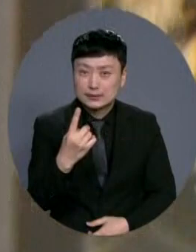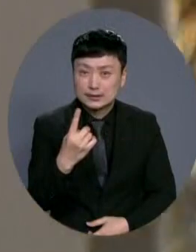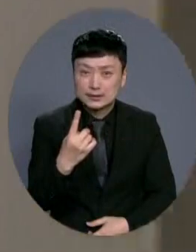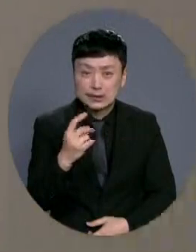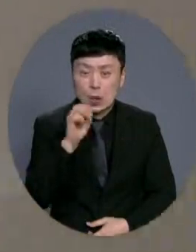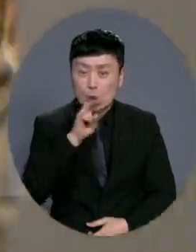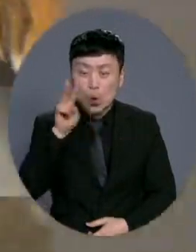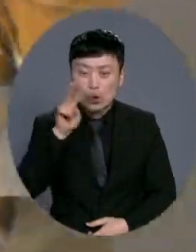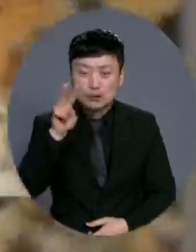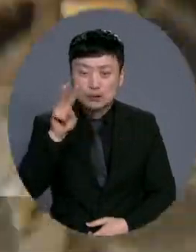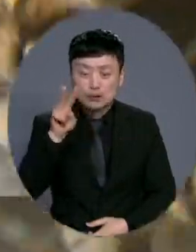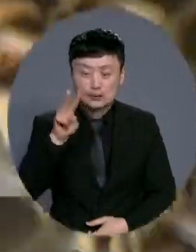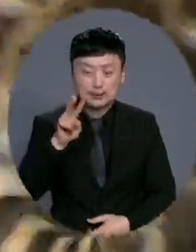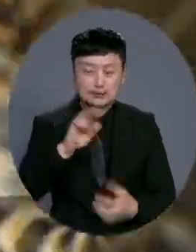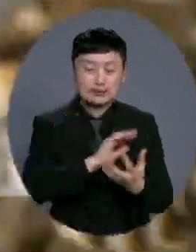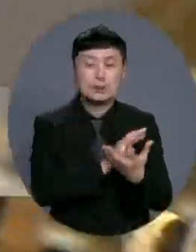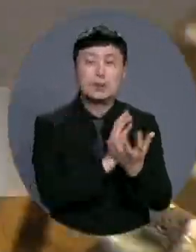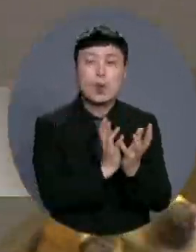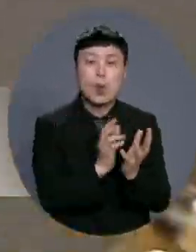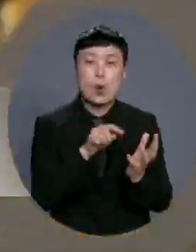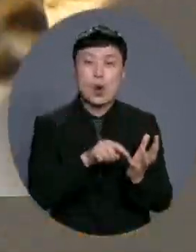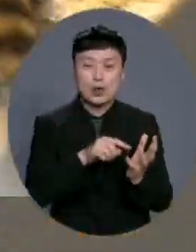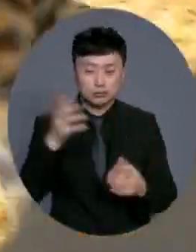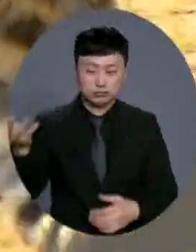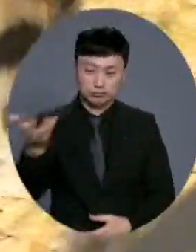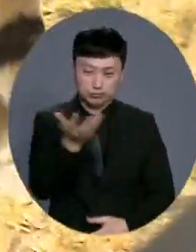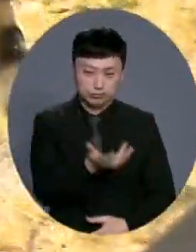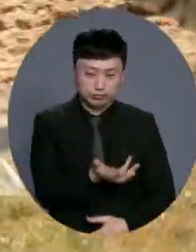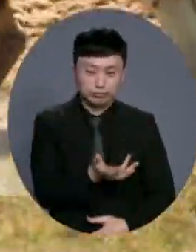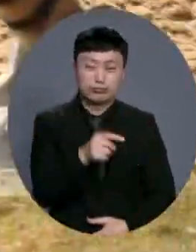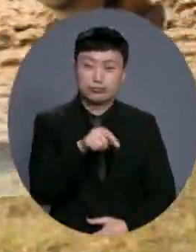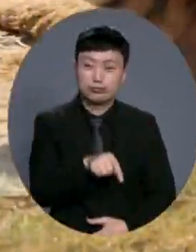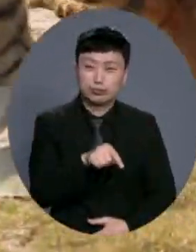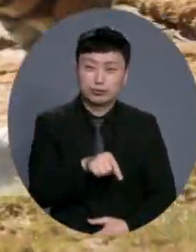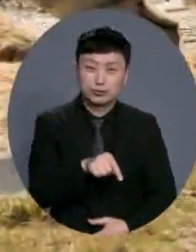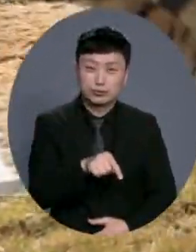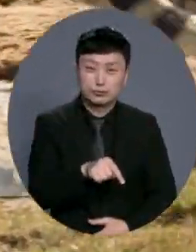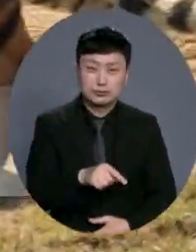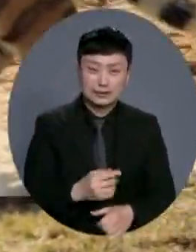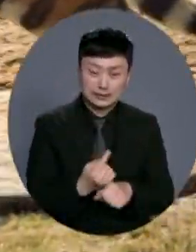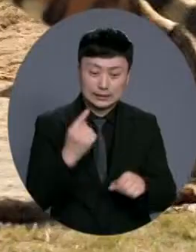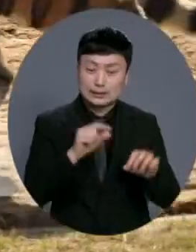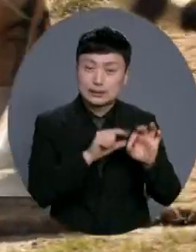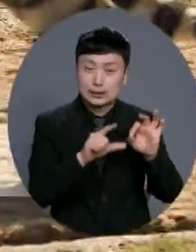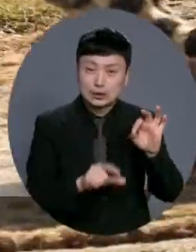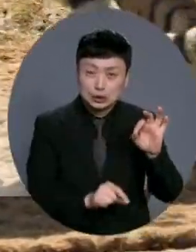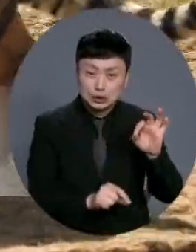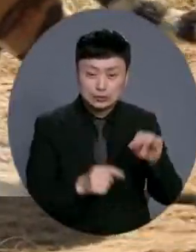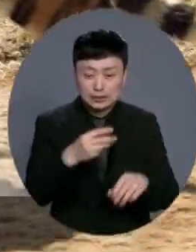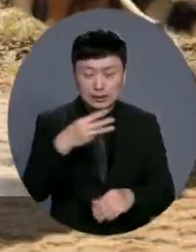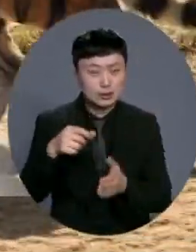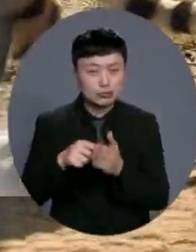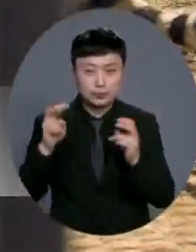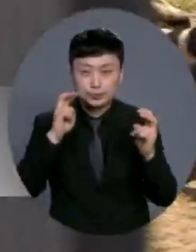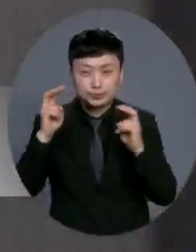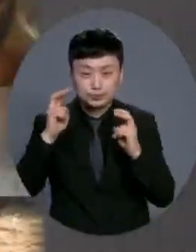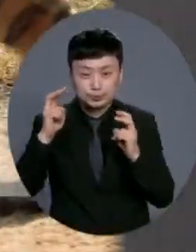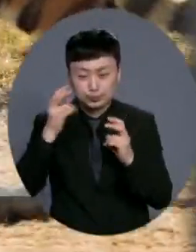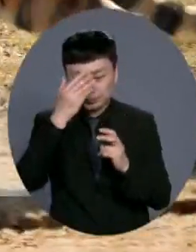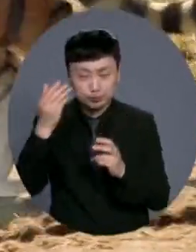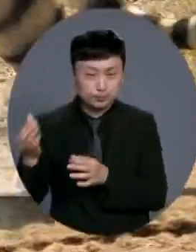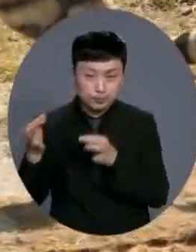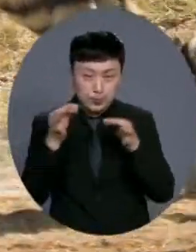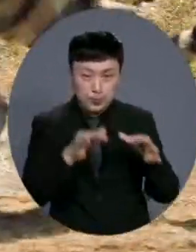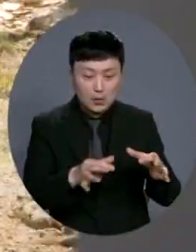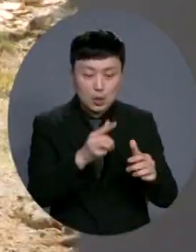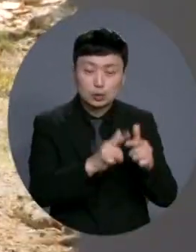용인에서 더 넓은 자연환경이 조성된 봉화로 유학을 온뒤 지난해 10월 삼산 증을 통해